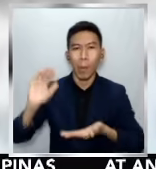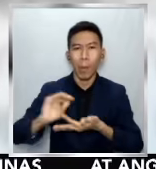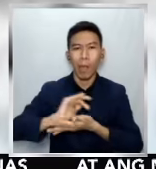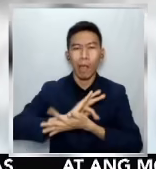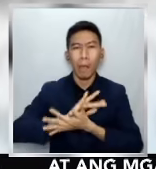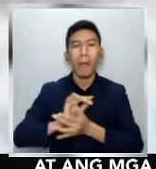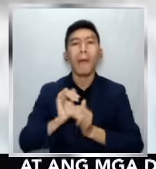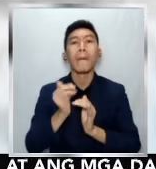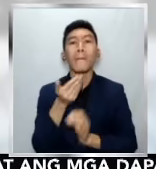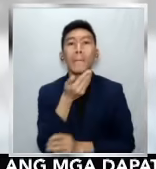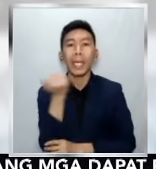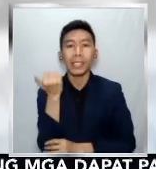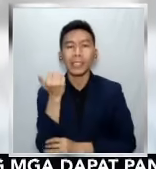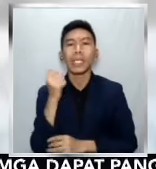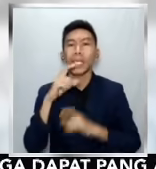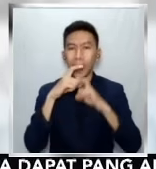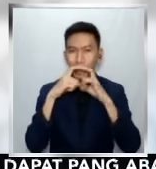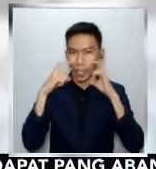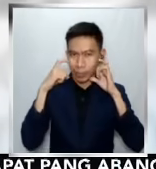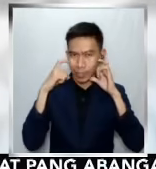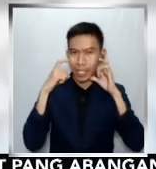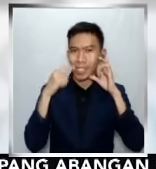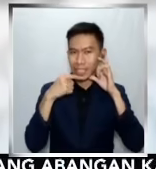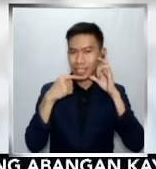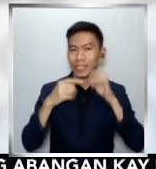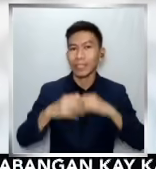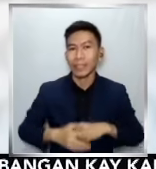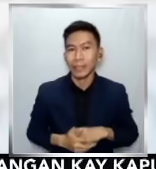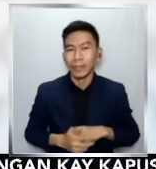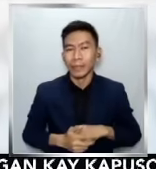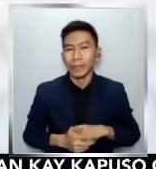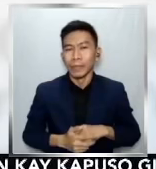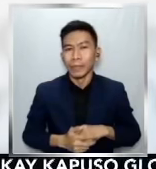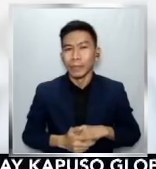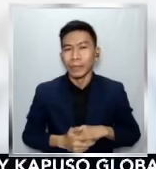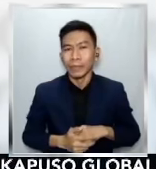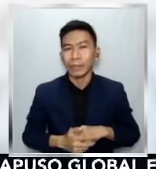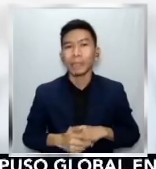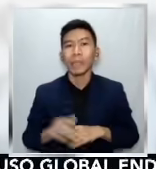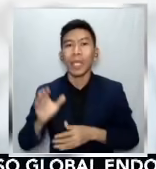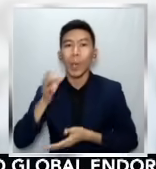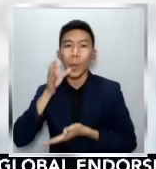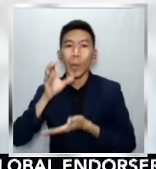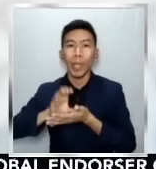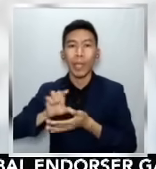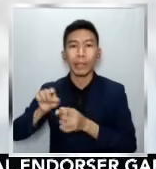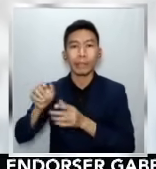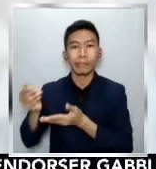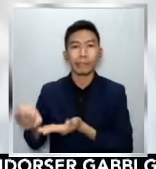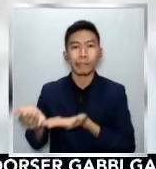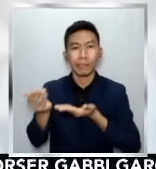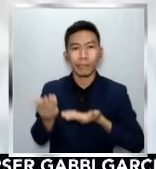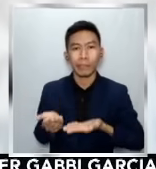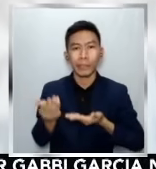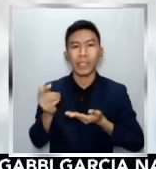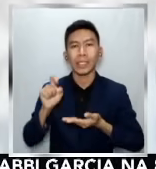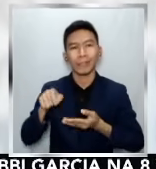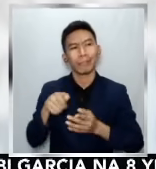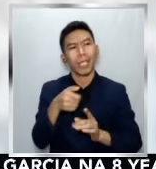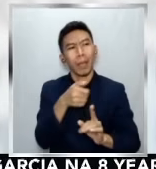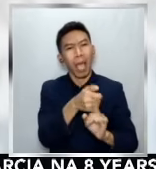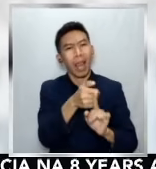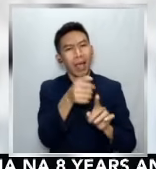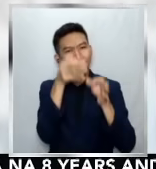ng face masks. Ang suhestyon naman ng isang commenter, gawing voluntaryo ang pagsusuot ng face shields at